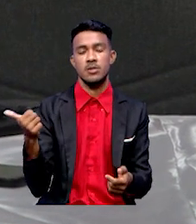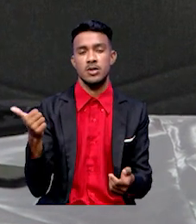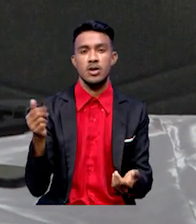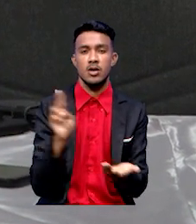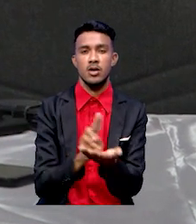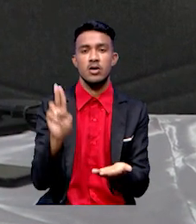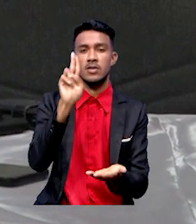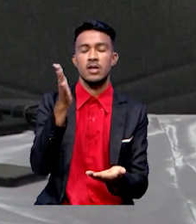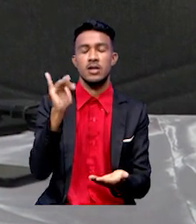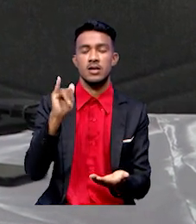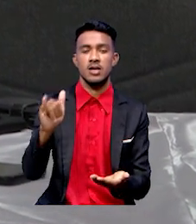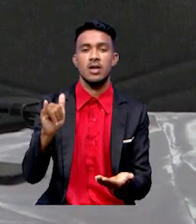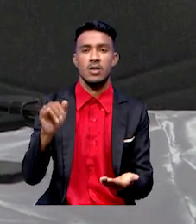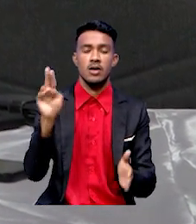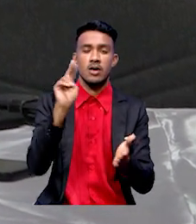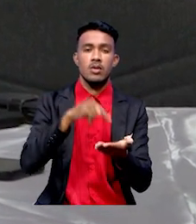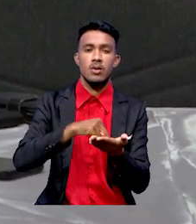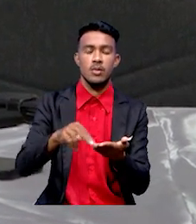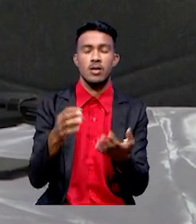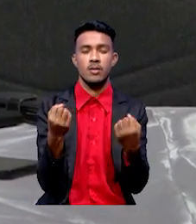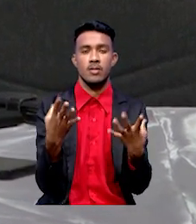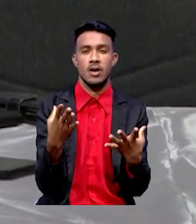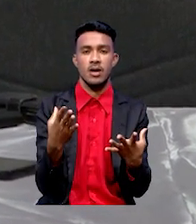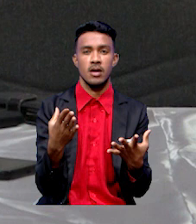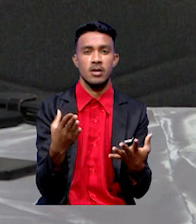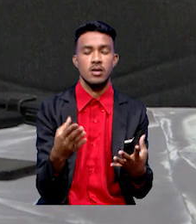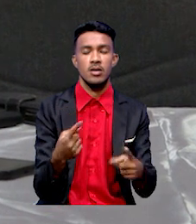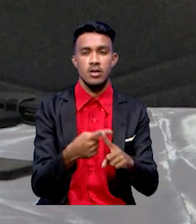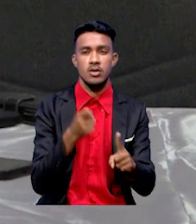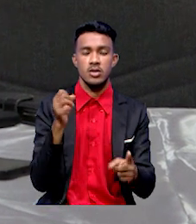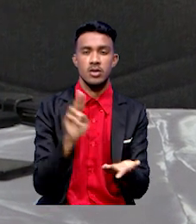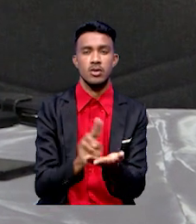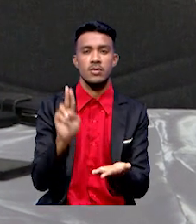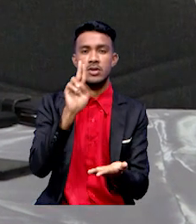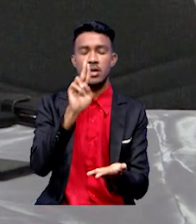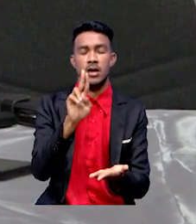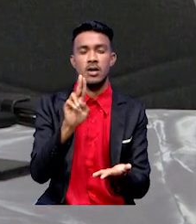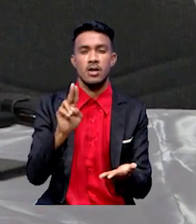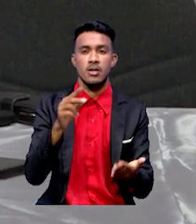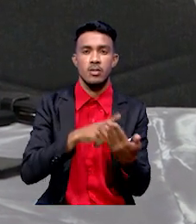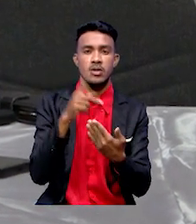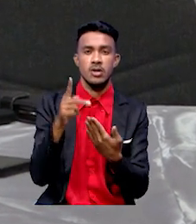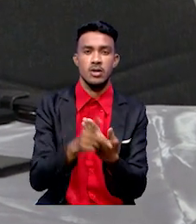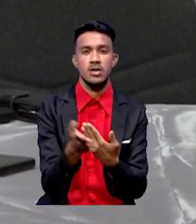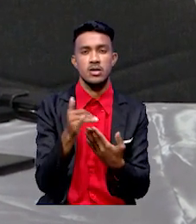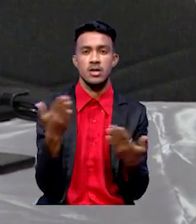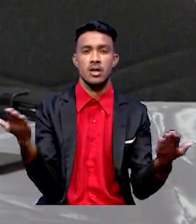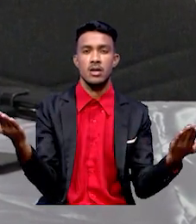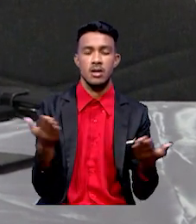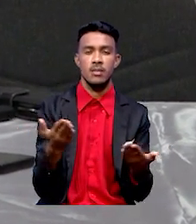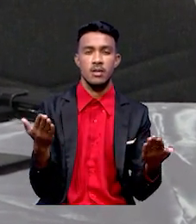maka nomor nih barat itu. Atak khusus universitari ihan ini proses ini. Kira nabe maka